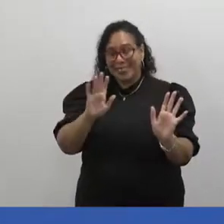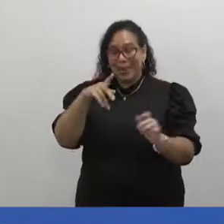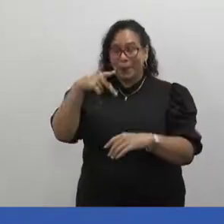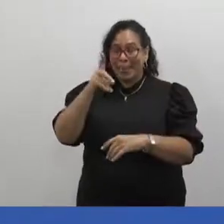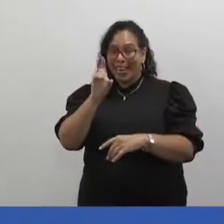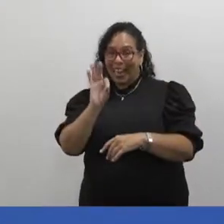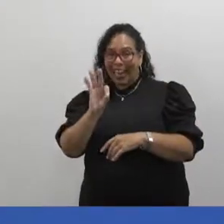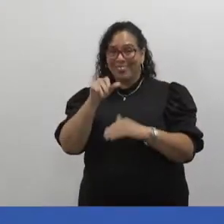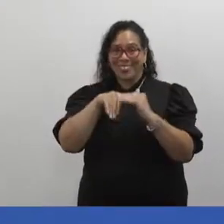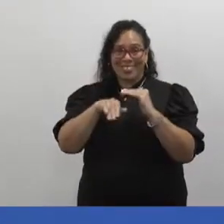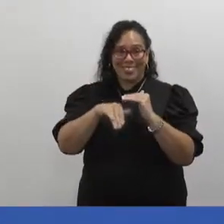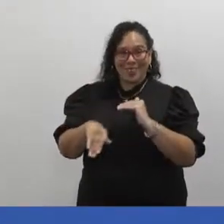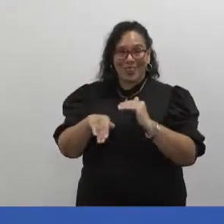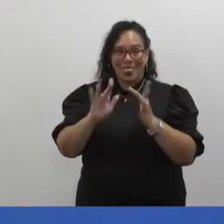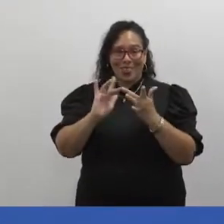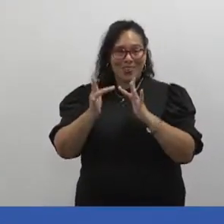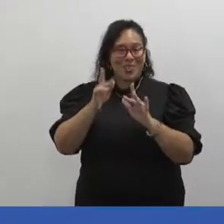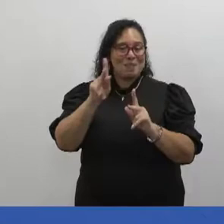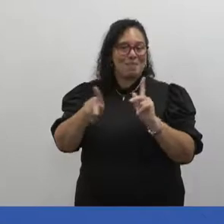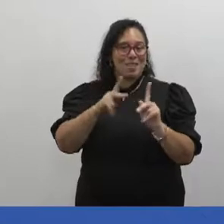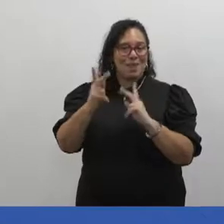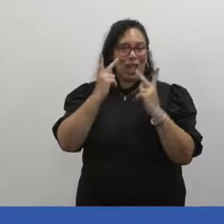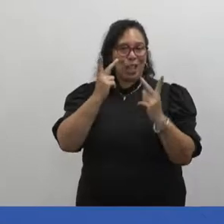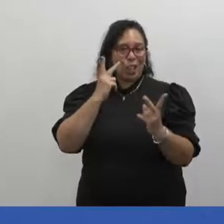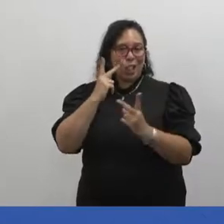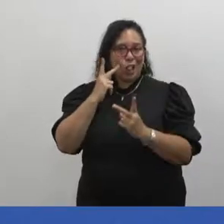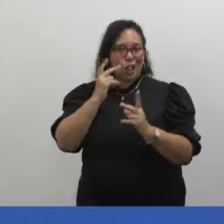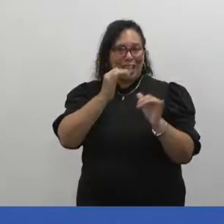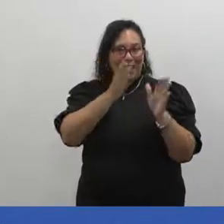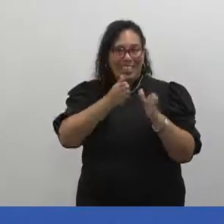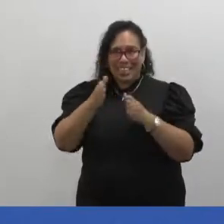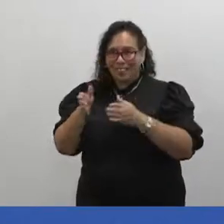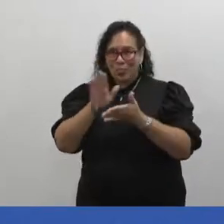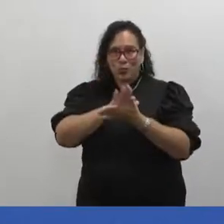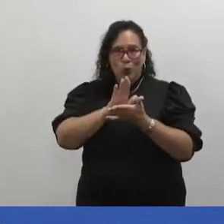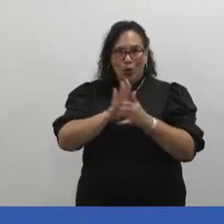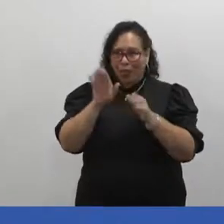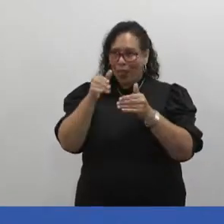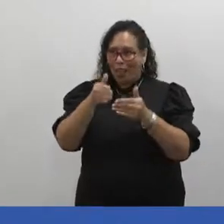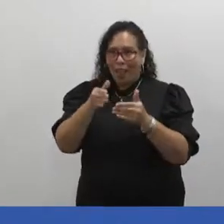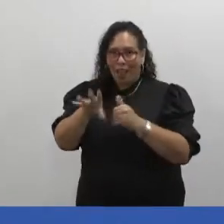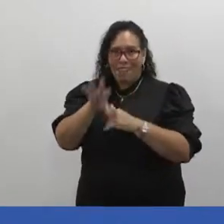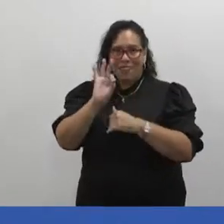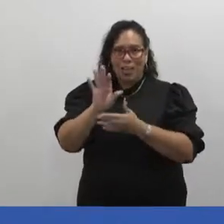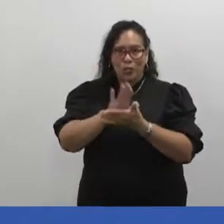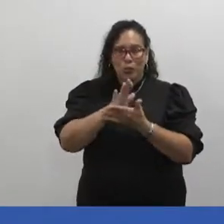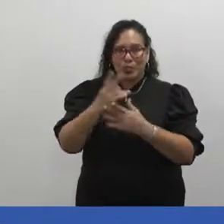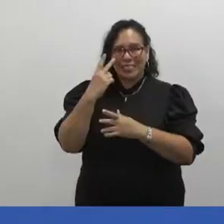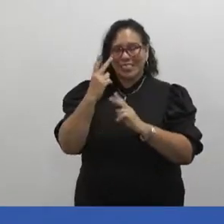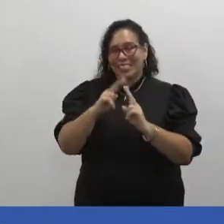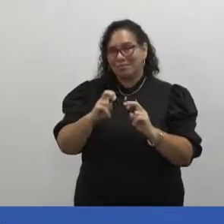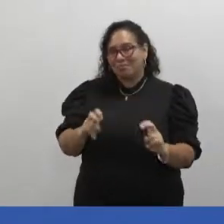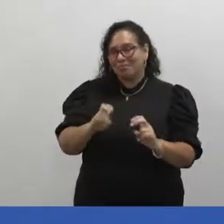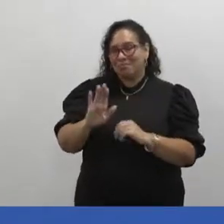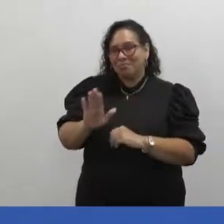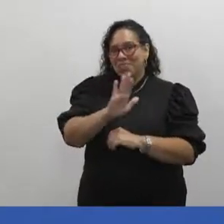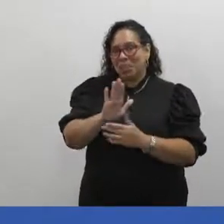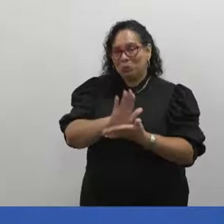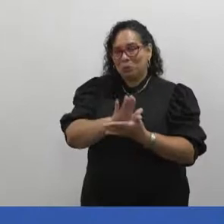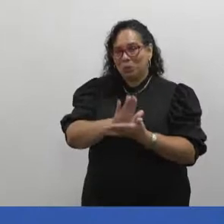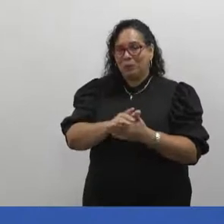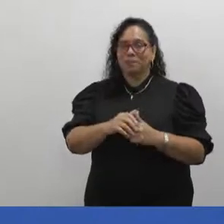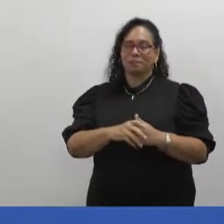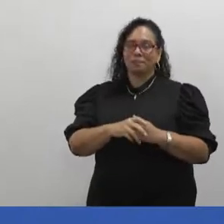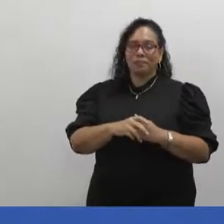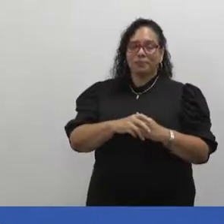chấm tầm po cái nông buôn rồi chieng tầm po nâng cứ viên đồng miên nơi tì nam muối đại kê ai châu tầm mờ bàn